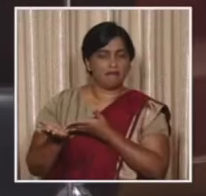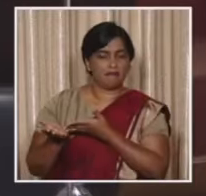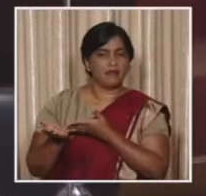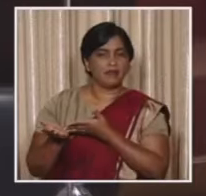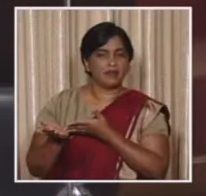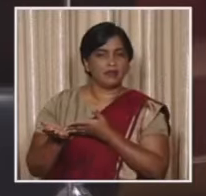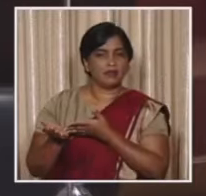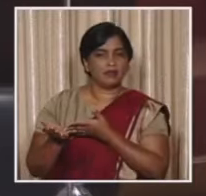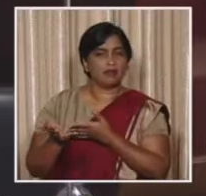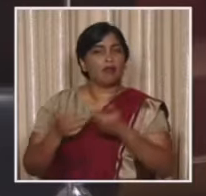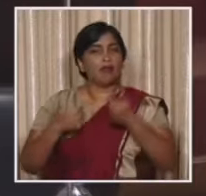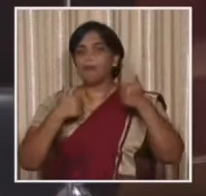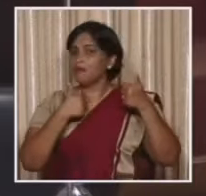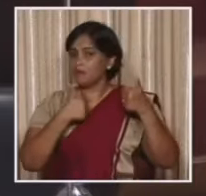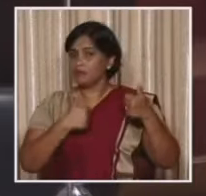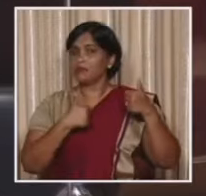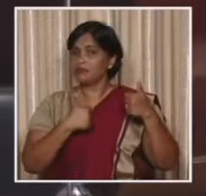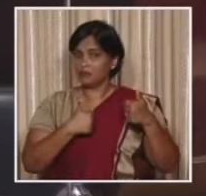ඒක ලොකු දෙයක්.